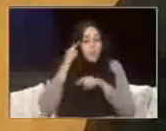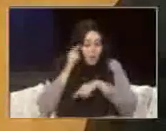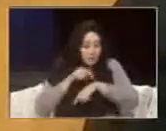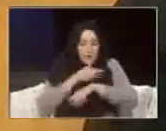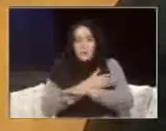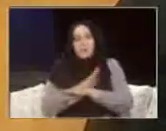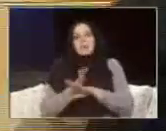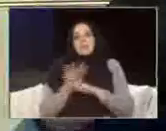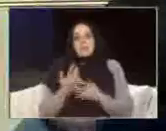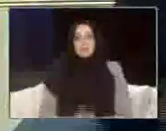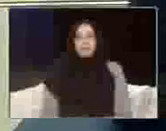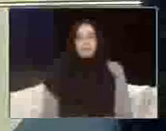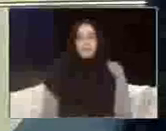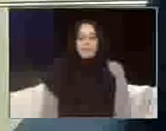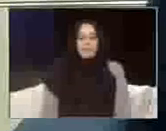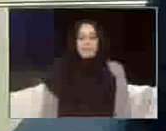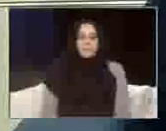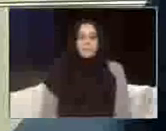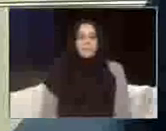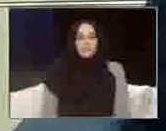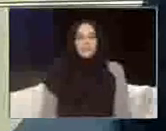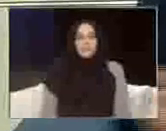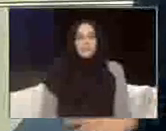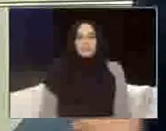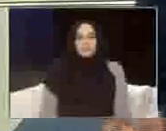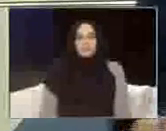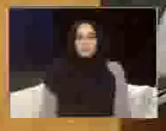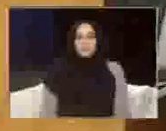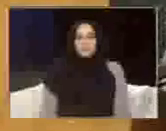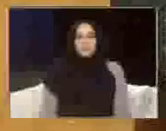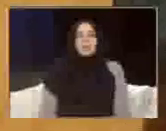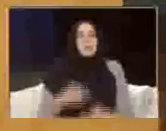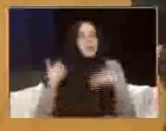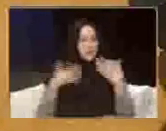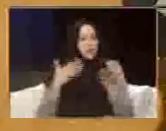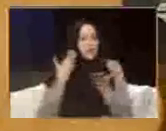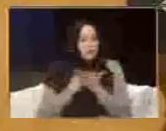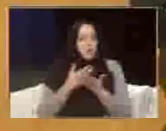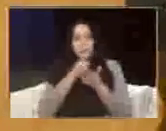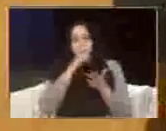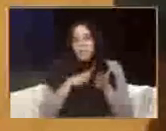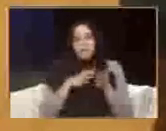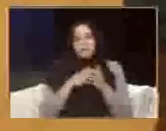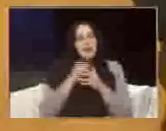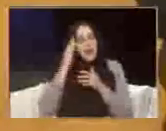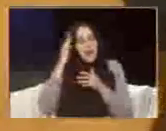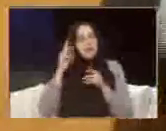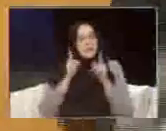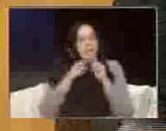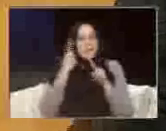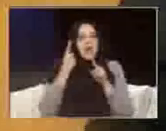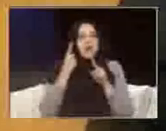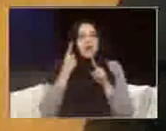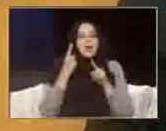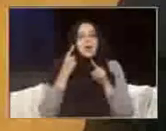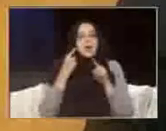الوقت وما يخرجش وقت الصلاه. بارك الله فيك، شكرا جزيلا. وثبت يعني النبي صلى الله عليه وسلم يعني هناك في حالات خاصه ان الواحد لما